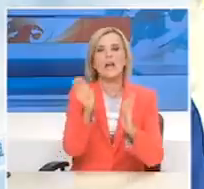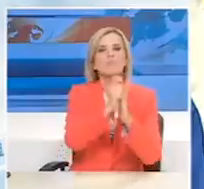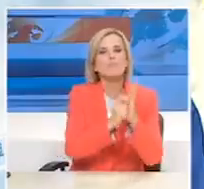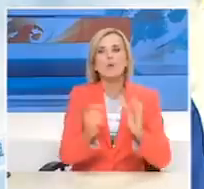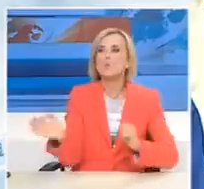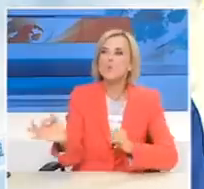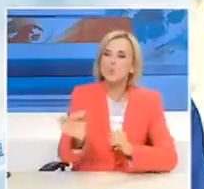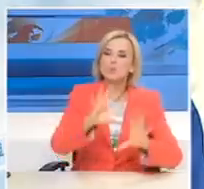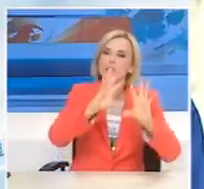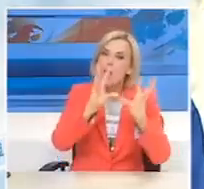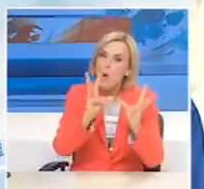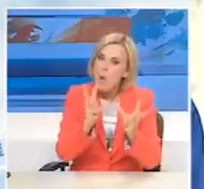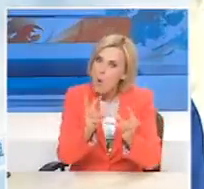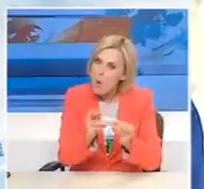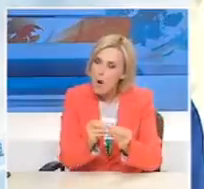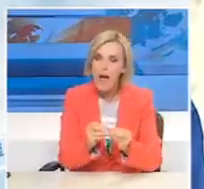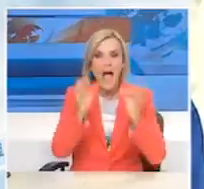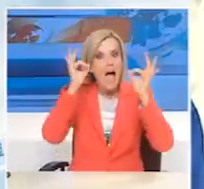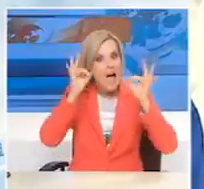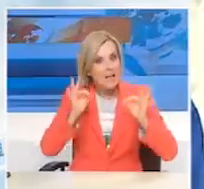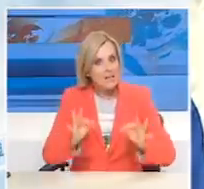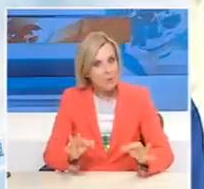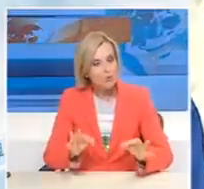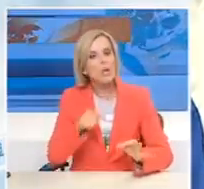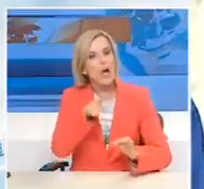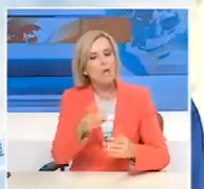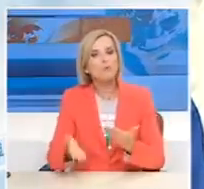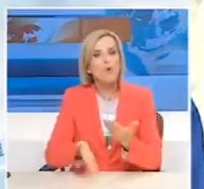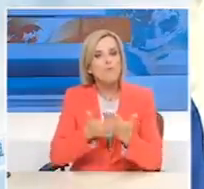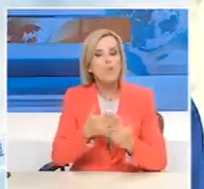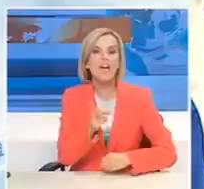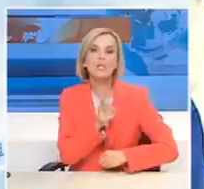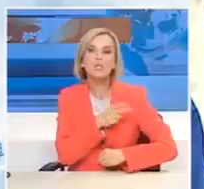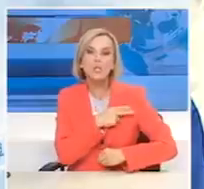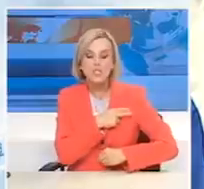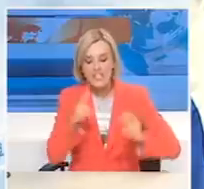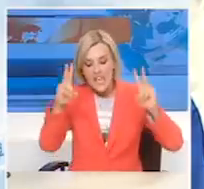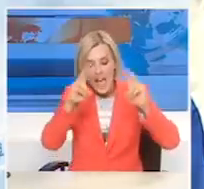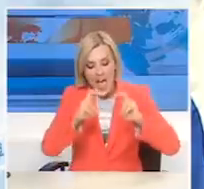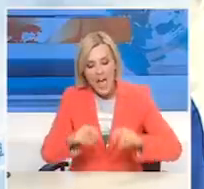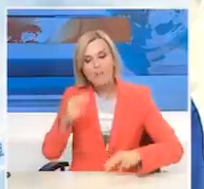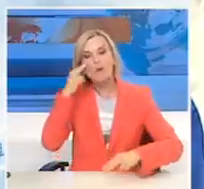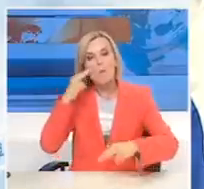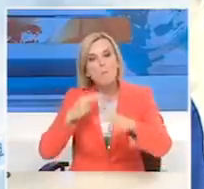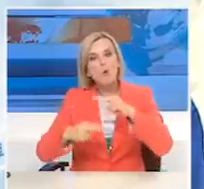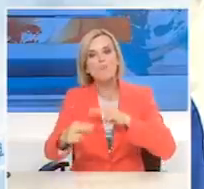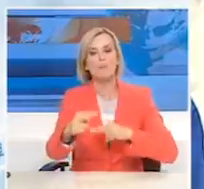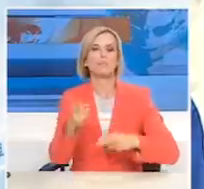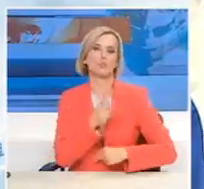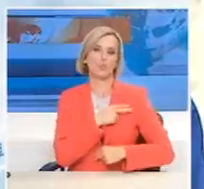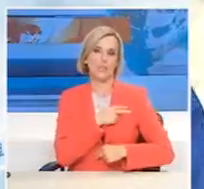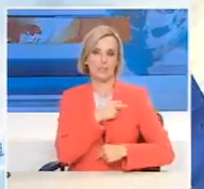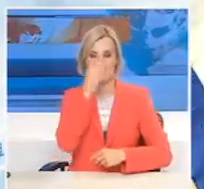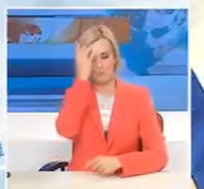δώσει. Και φυσικά, όσο περισσότερα δεδομένα και ακριβή δεδομένα έχει κανείς, τόσο καλύτερα μπορεί να κάνει και έρευνα και επιδημιολογικές προβλέψεις για την επιδημία.